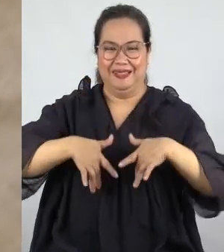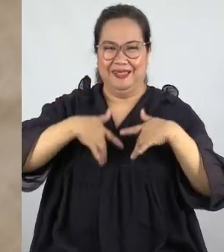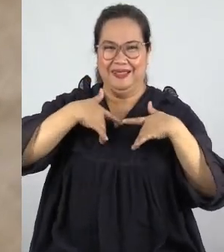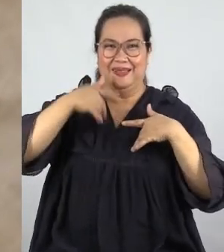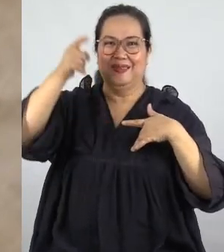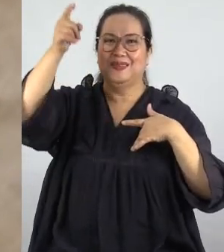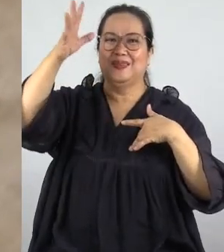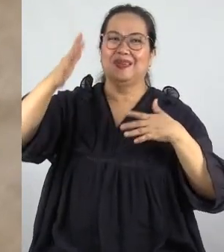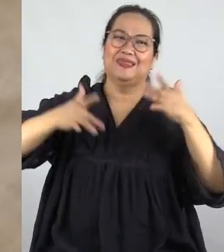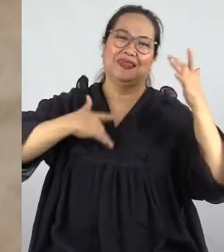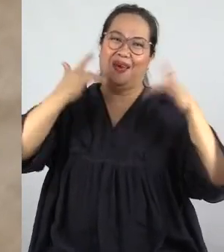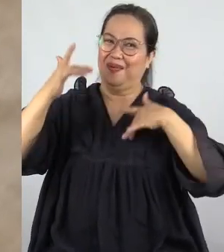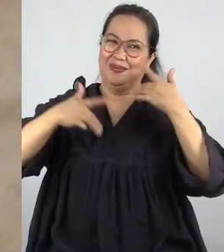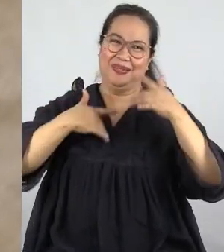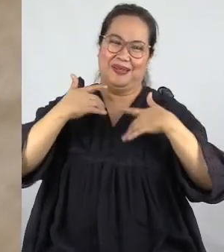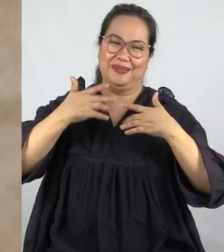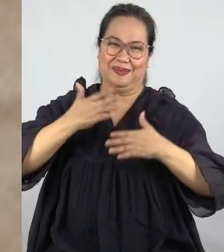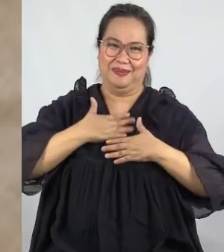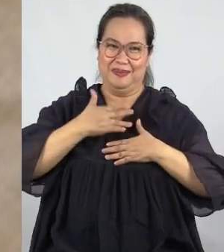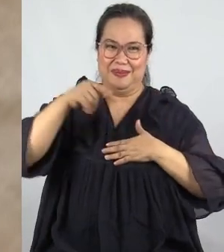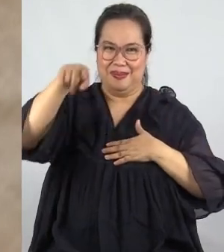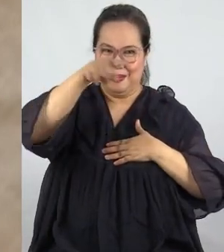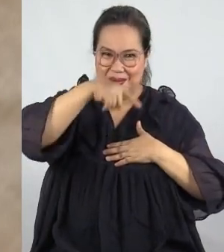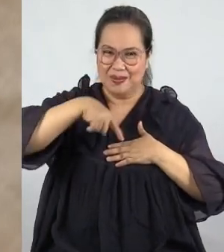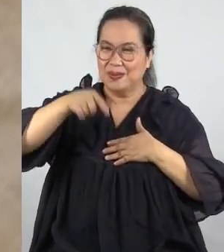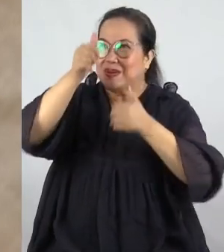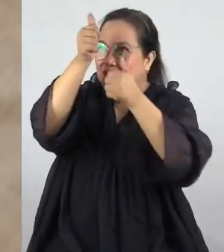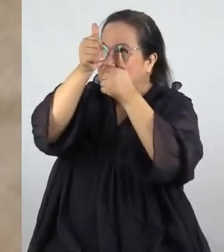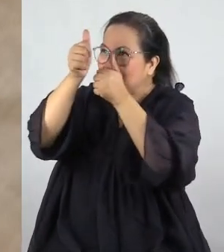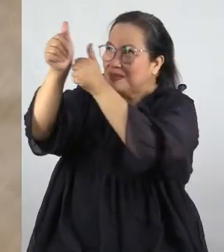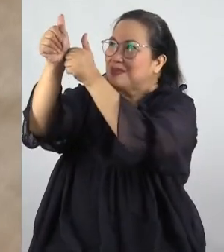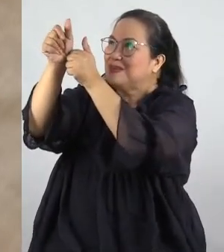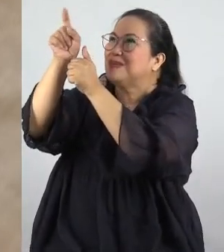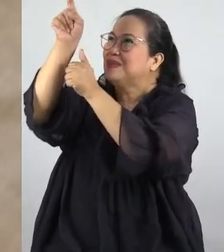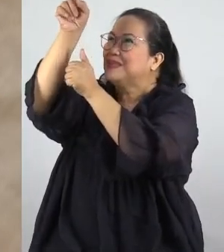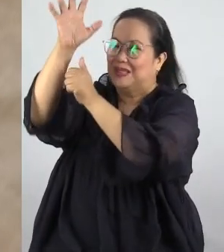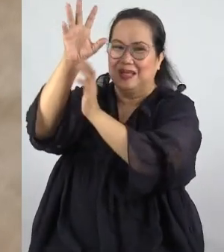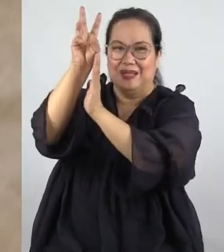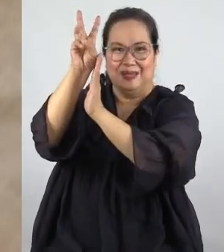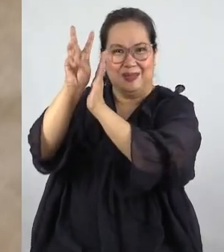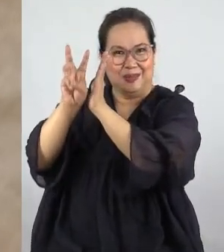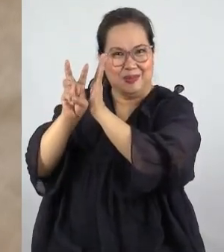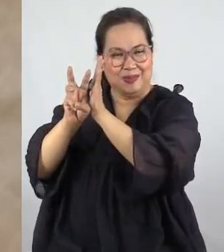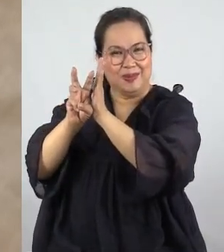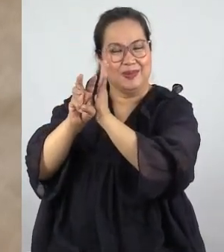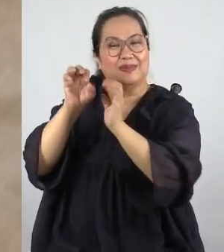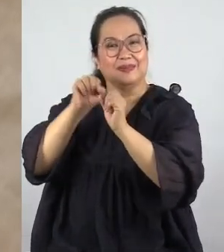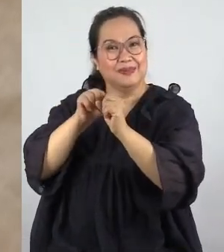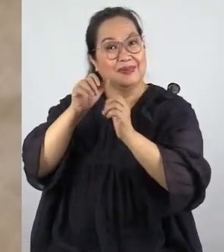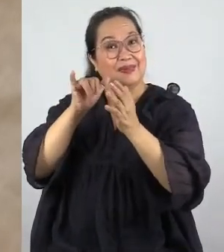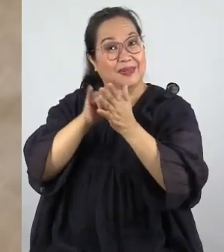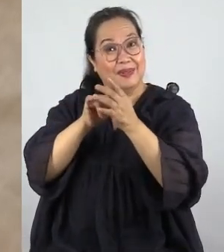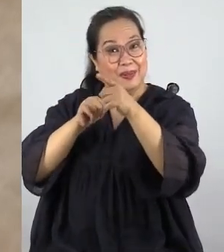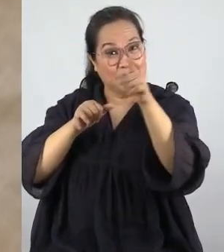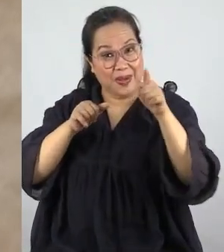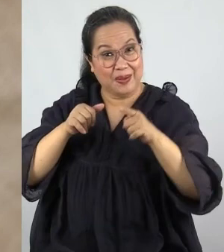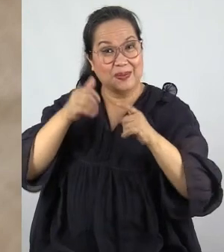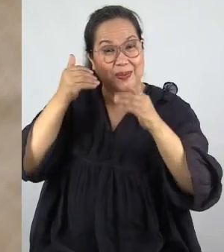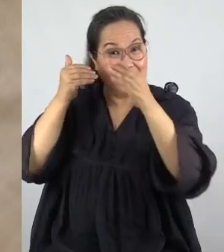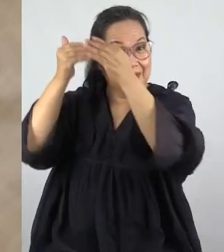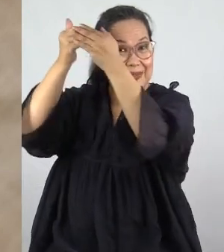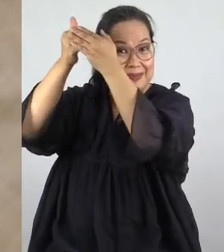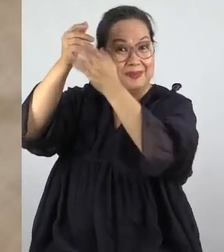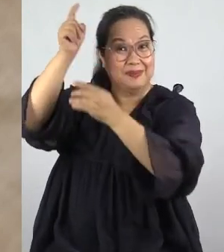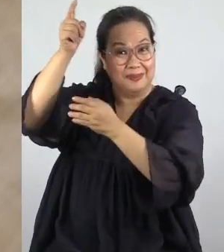Kanyang kagalakan, na tayo ay sumunod din sa kalooban ng Diyos at sa gayong paraan makarating sa